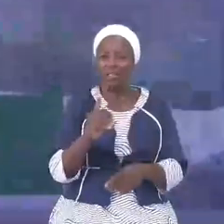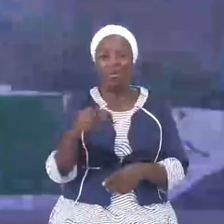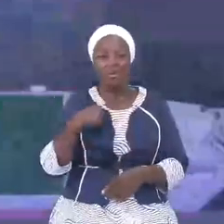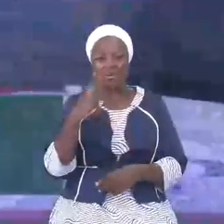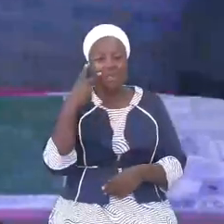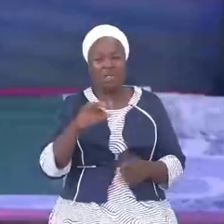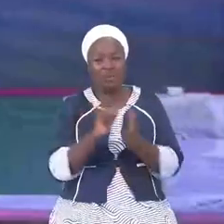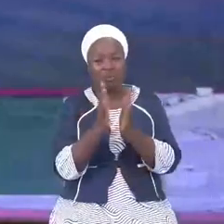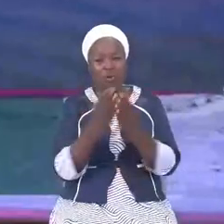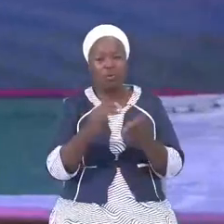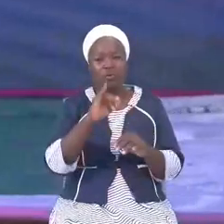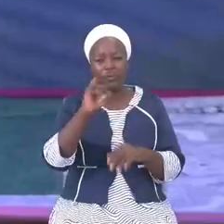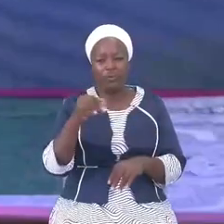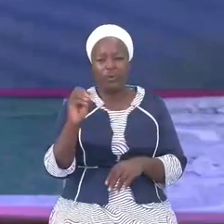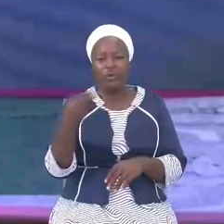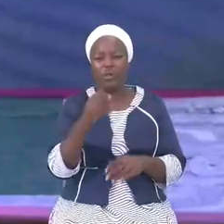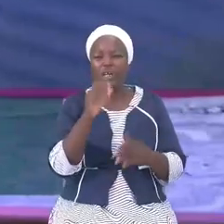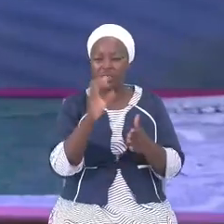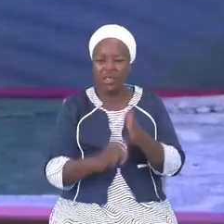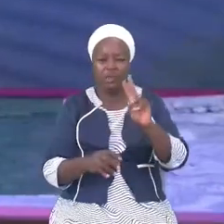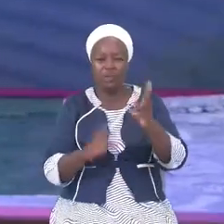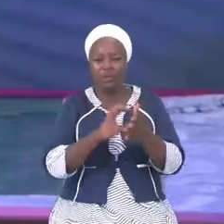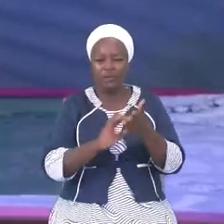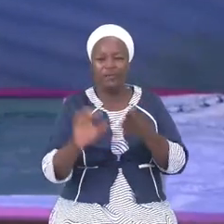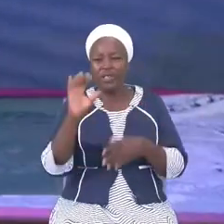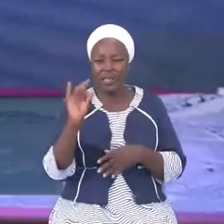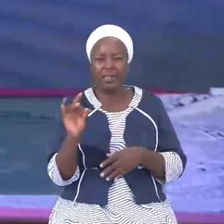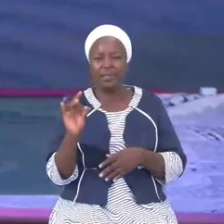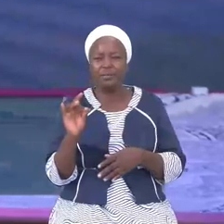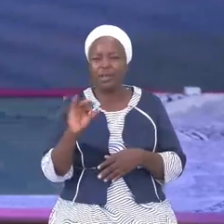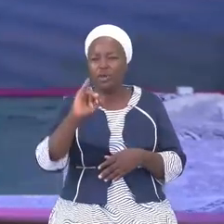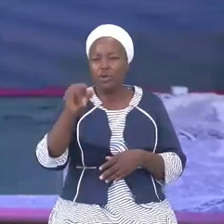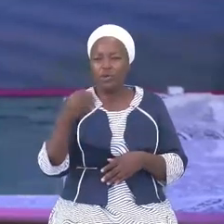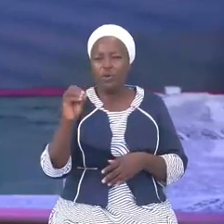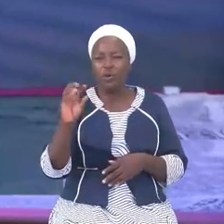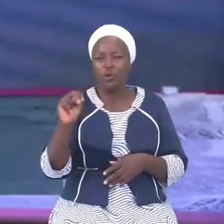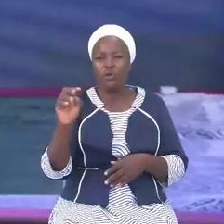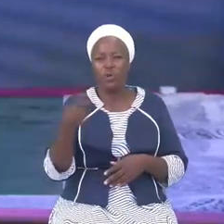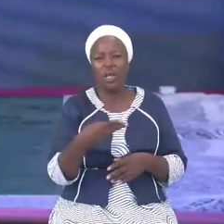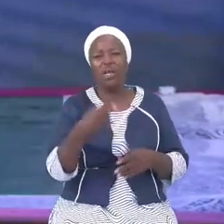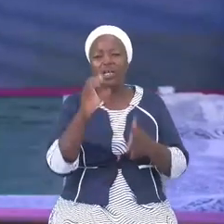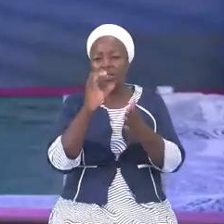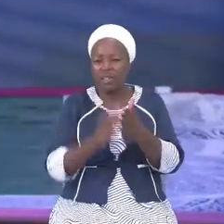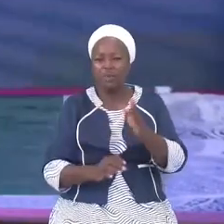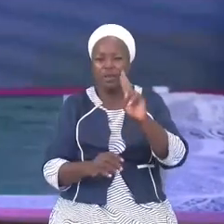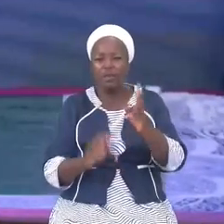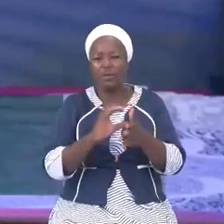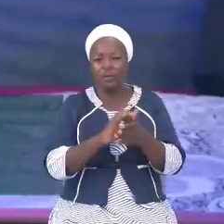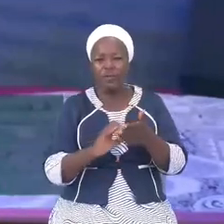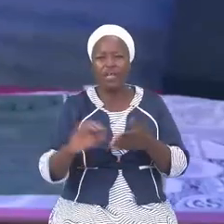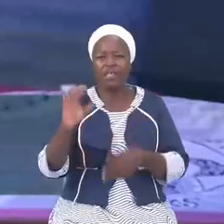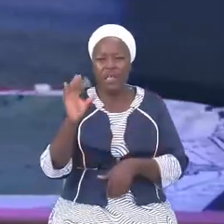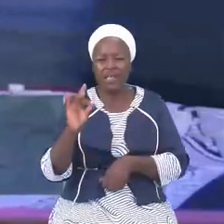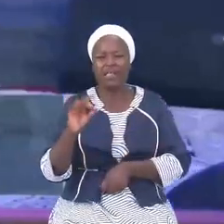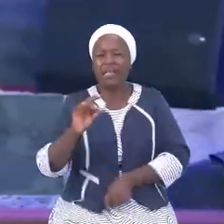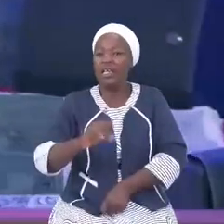Jonas chapitre 2, verset 9. Jonas 2, verset 9. Ceux